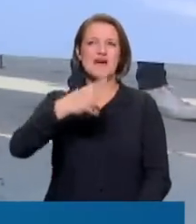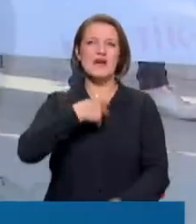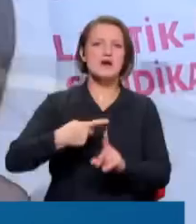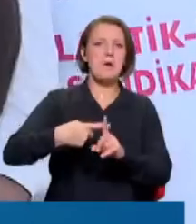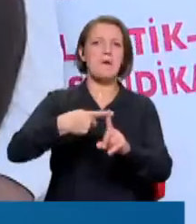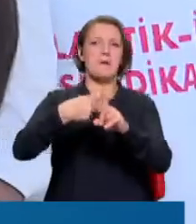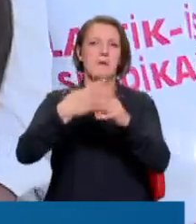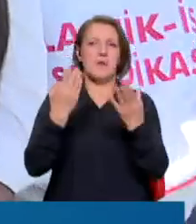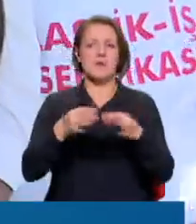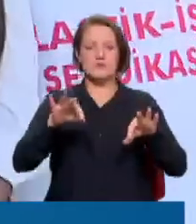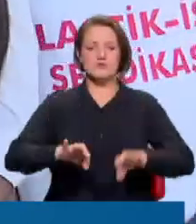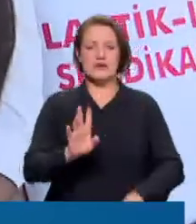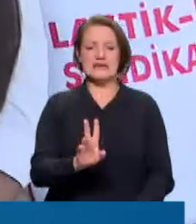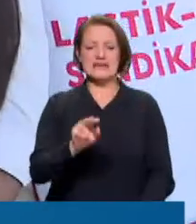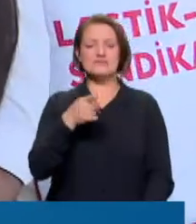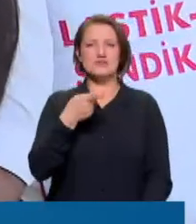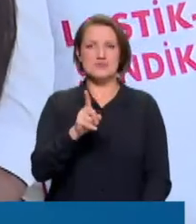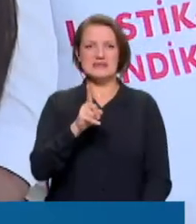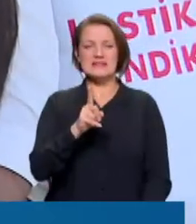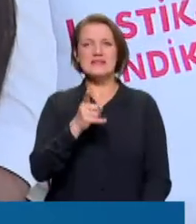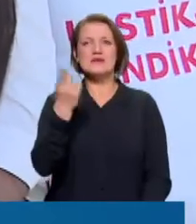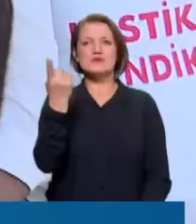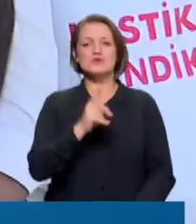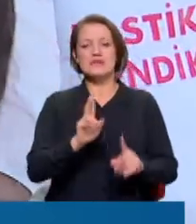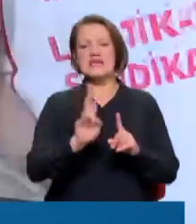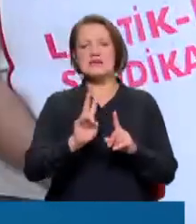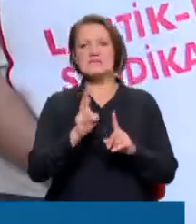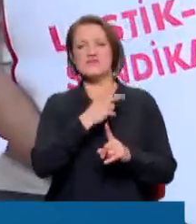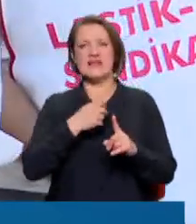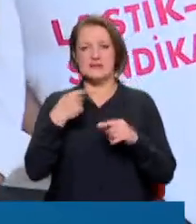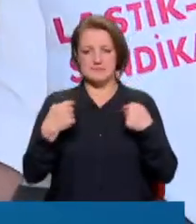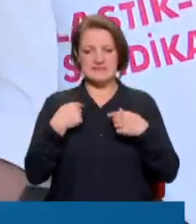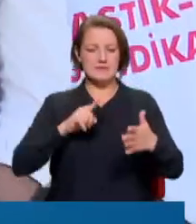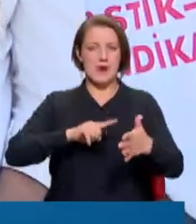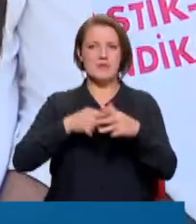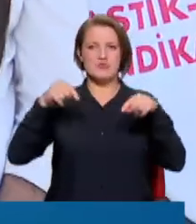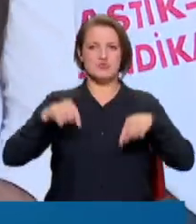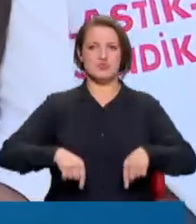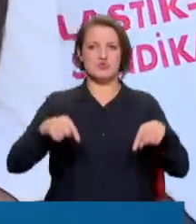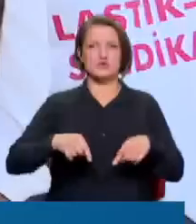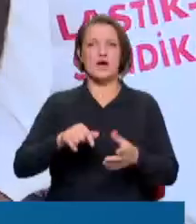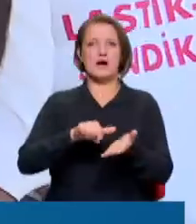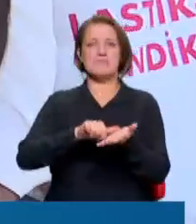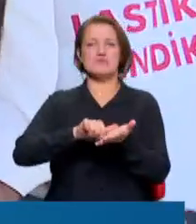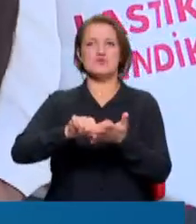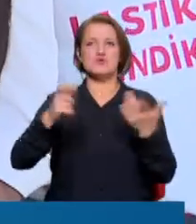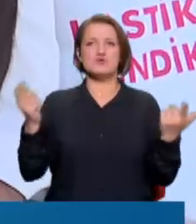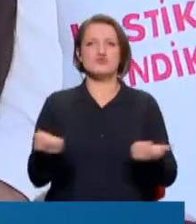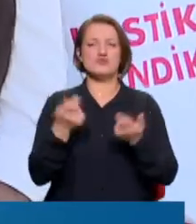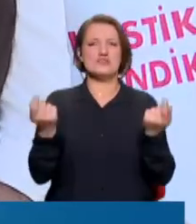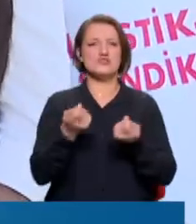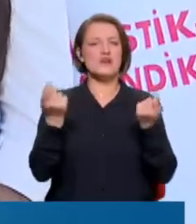içtiğimiz şu anda 7.000 dilimden sonra % vergiye giriyoruz Bizim amacımız bur bütün